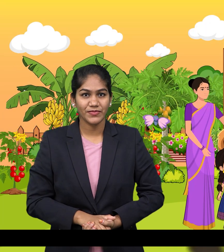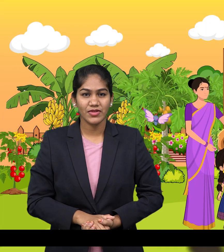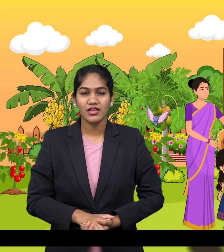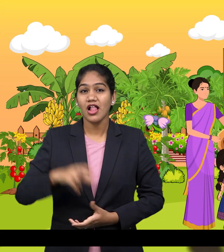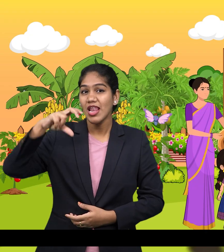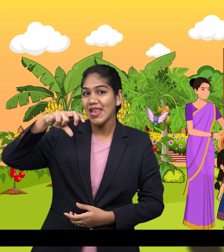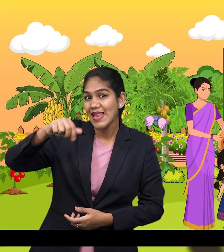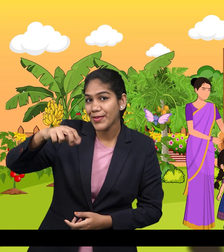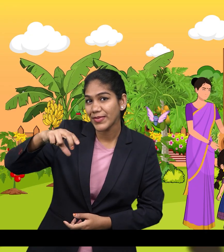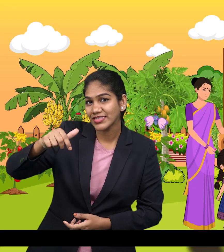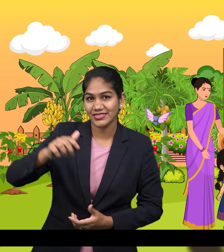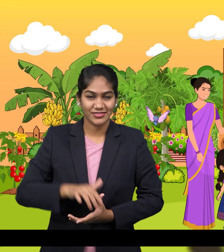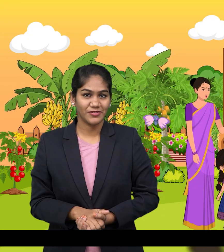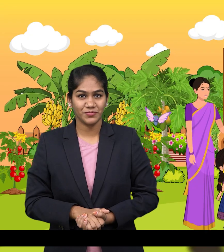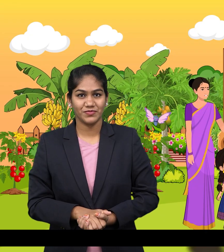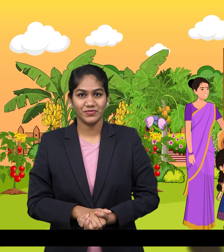నిమ్మకాయ,